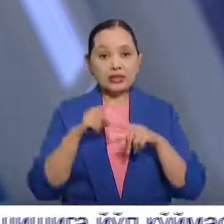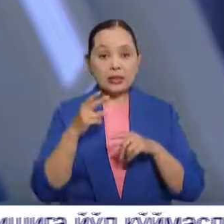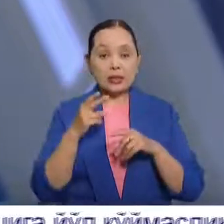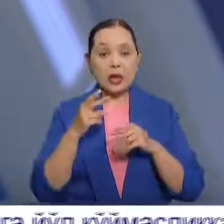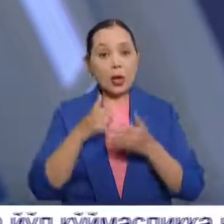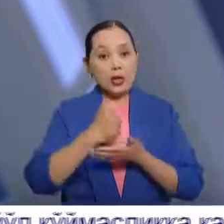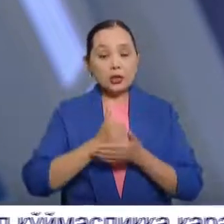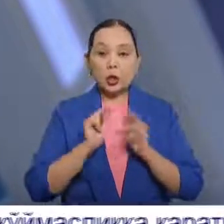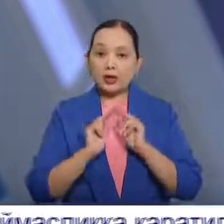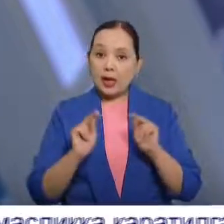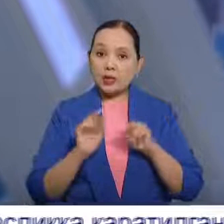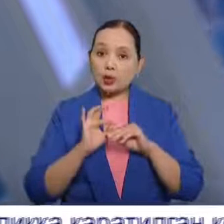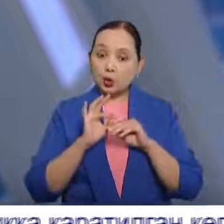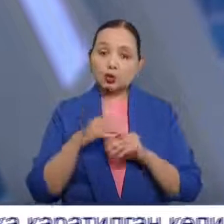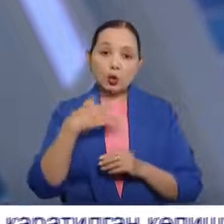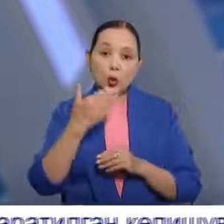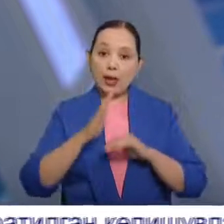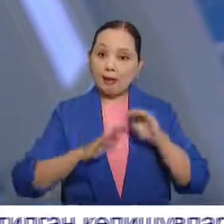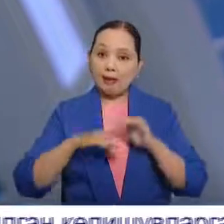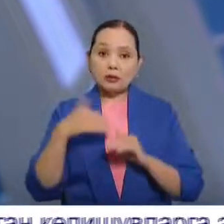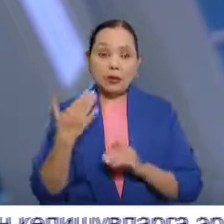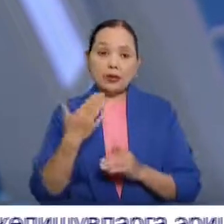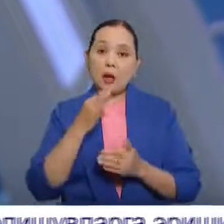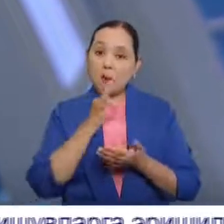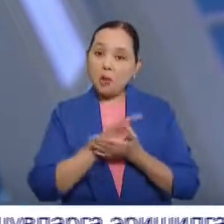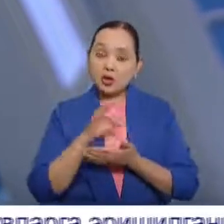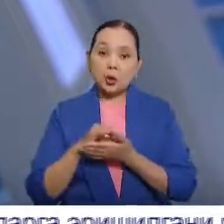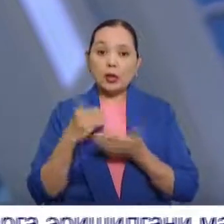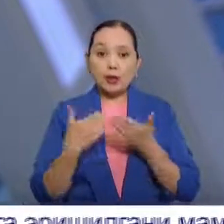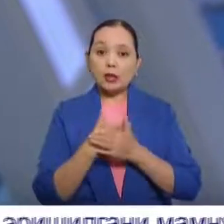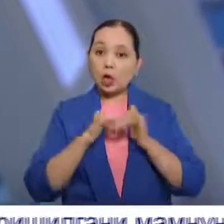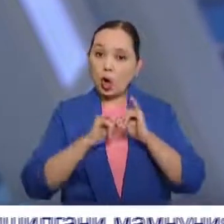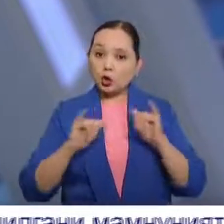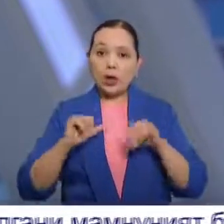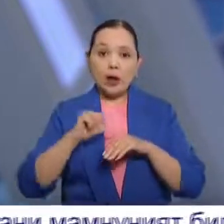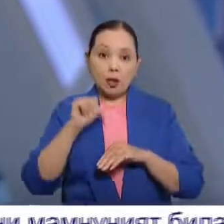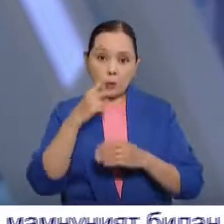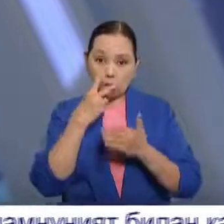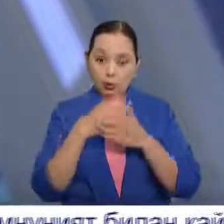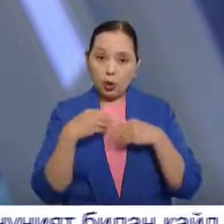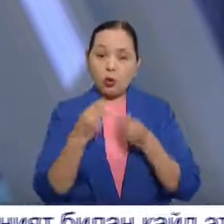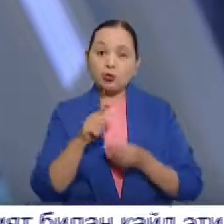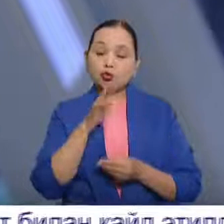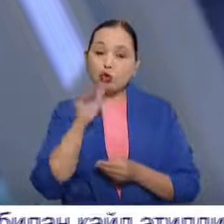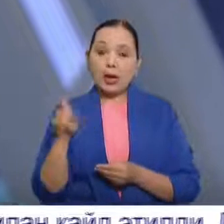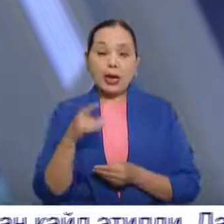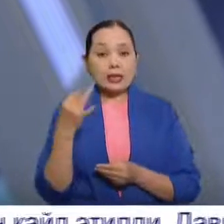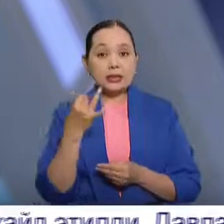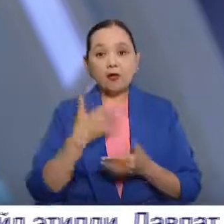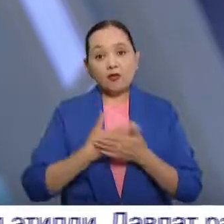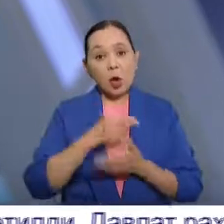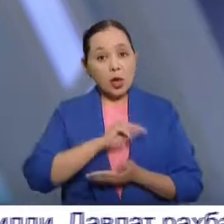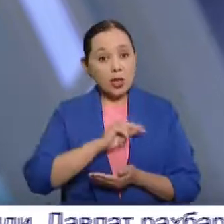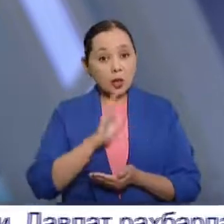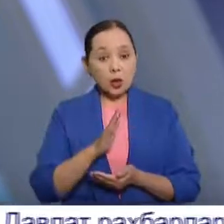asosida dars o'tishlariga, ularning kasbga nisbatan mas'uliyatlarini yanada oshirishga alohida e'tibor qaratilyapti. Bu jarayonda tizimda faoliyat